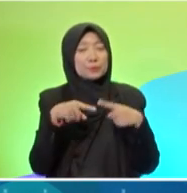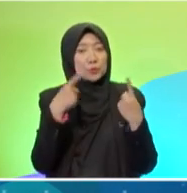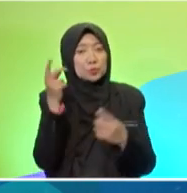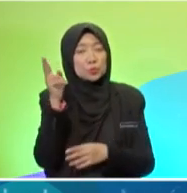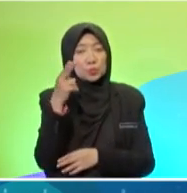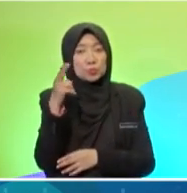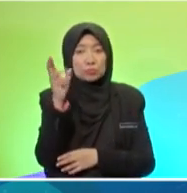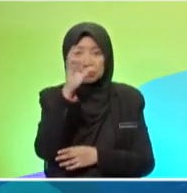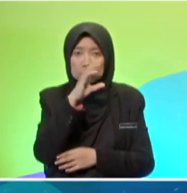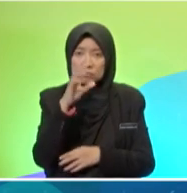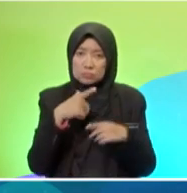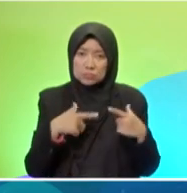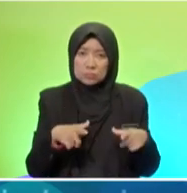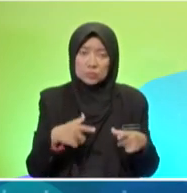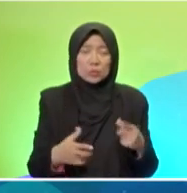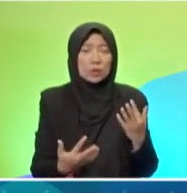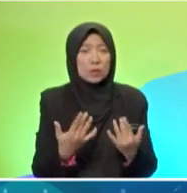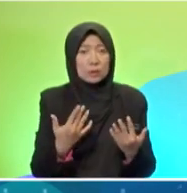untuk dijual